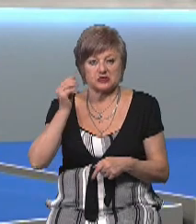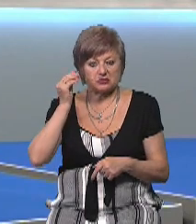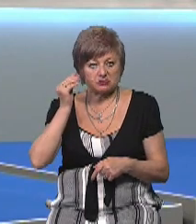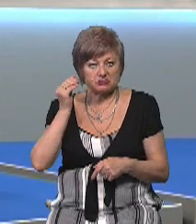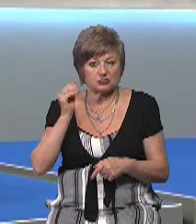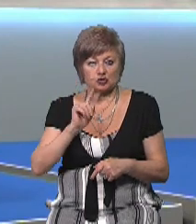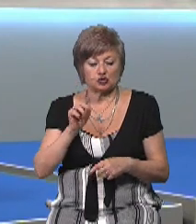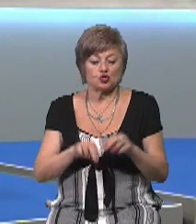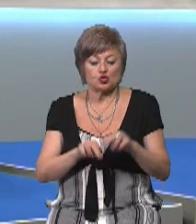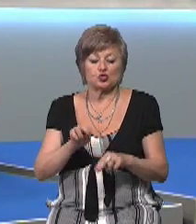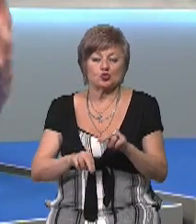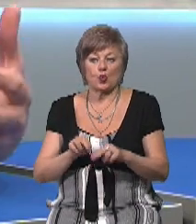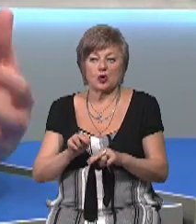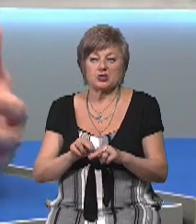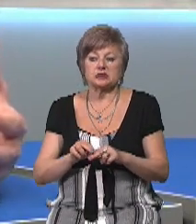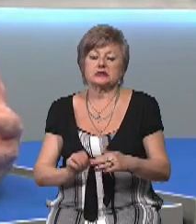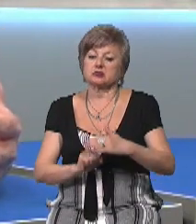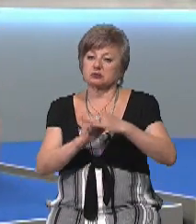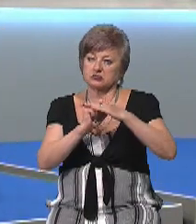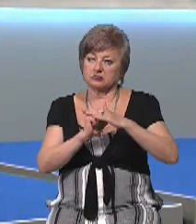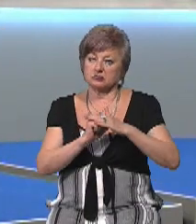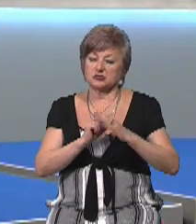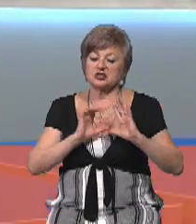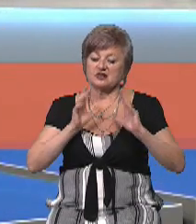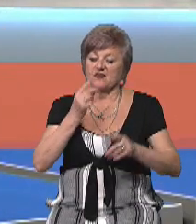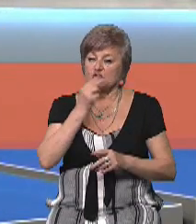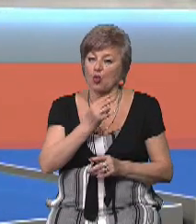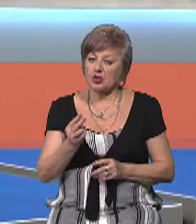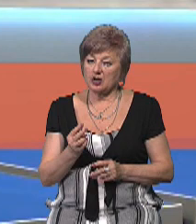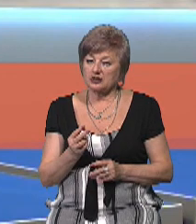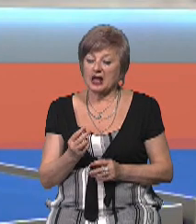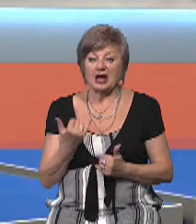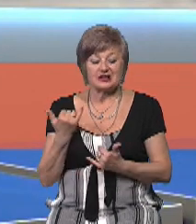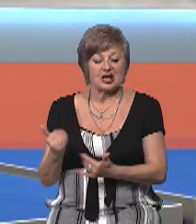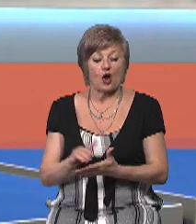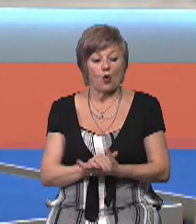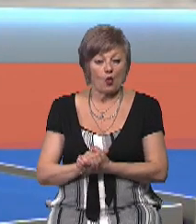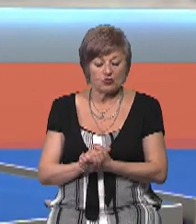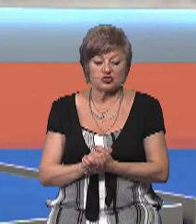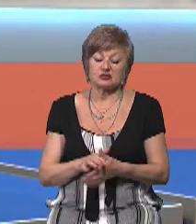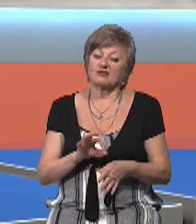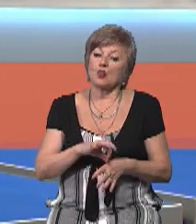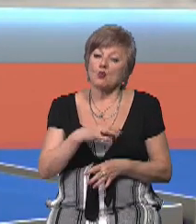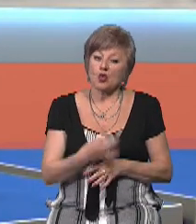яких руйнується, базується світогляд, так? А для суспільства завжди болісно.